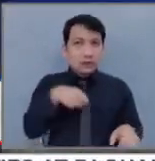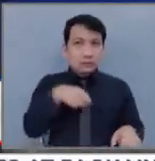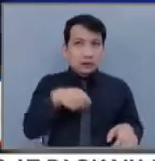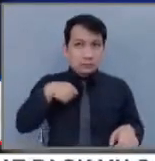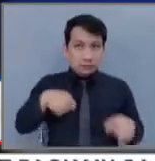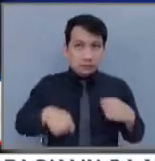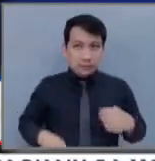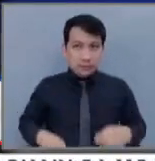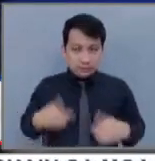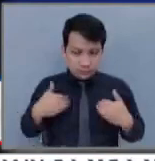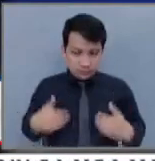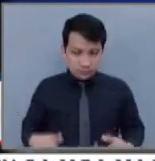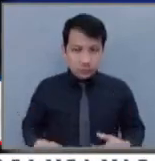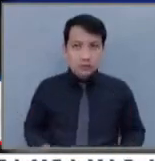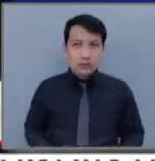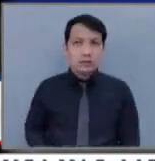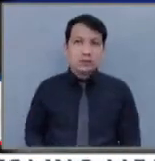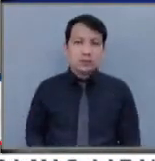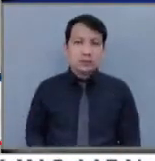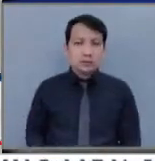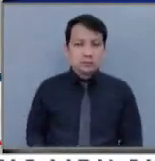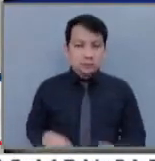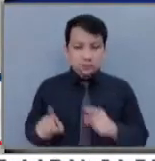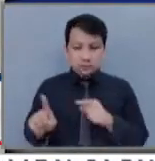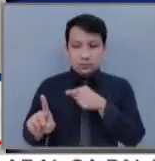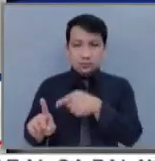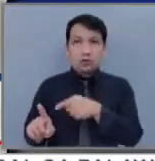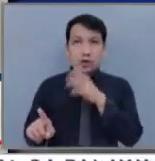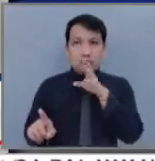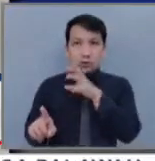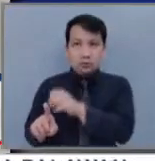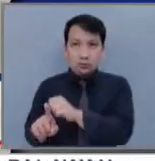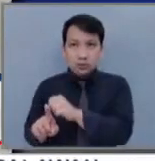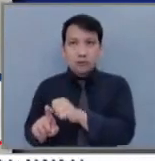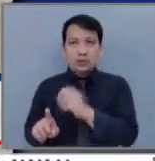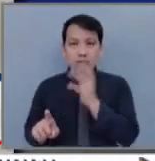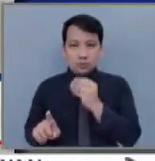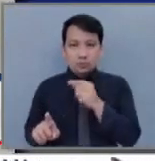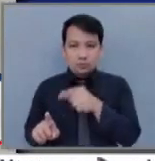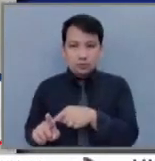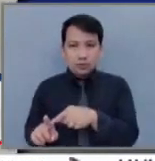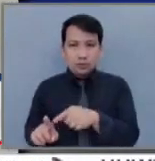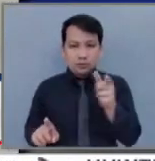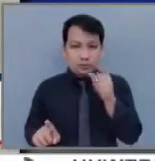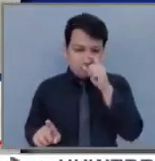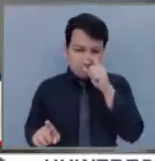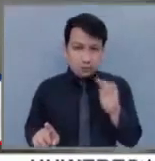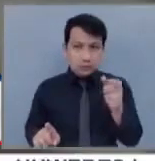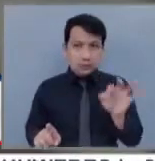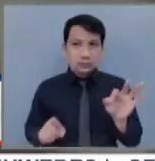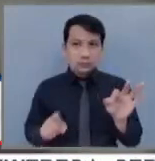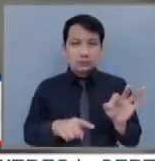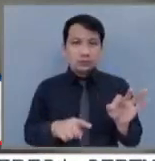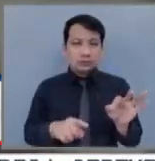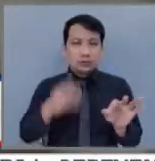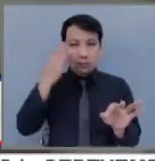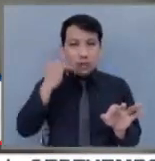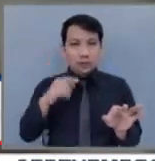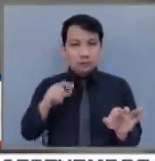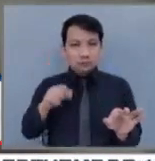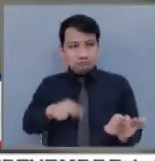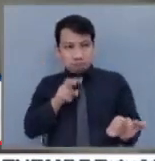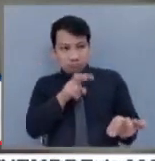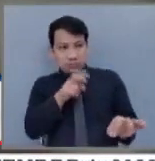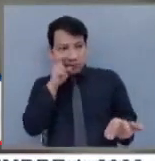katawan. Nakilala ang suspect na si Jason Abuela, 29 anyos. Nakita ng isang testigo na